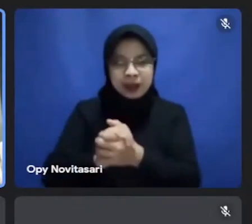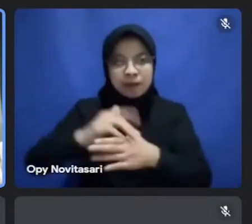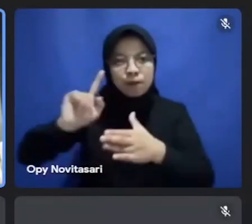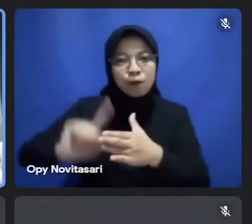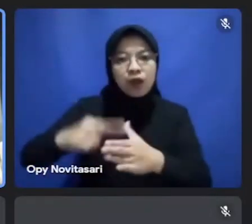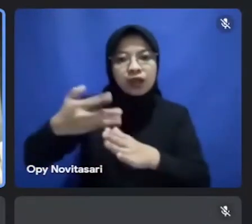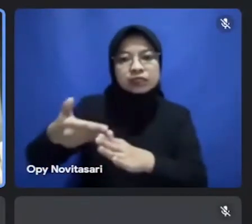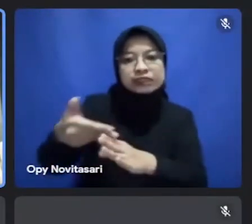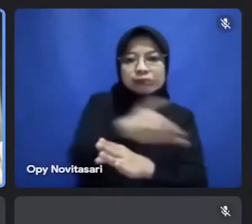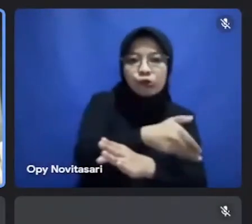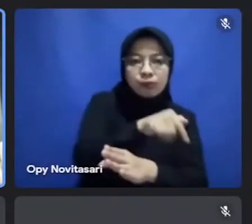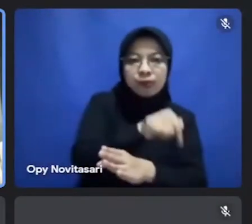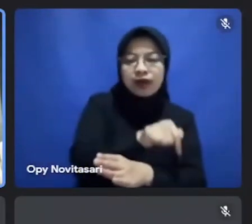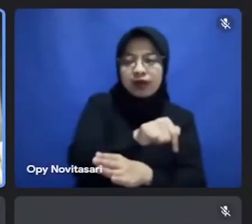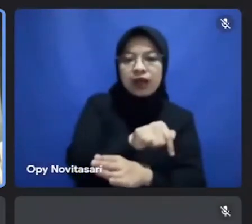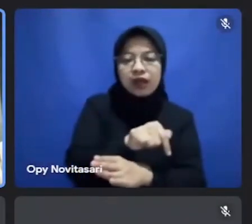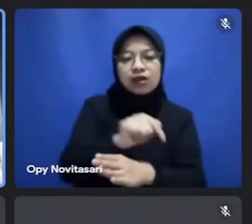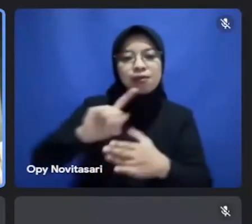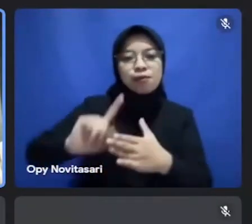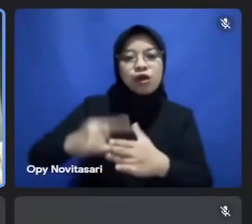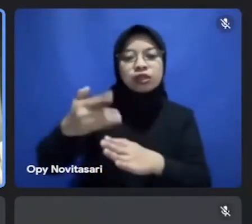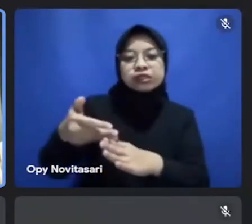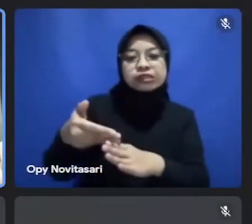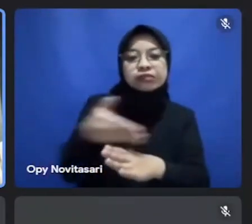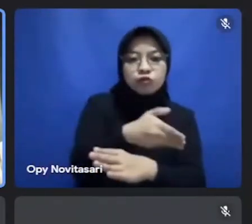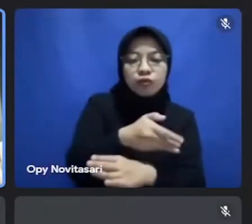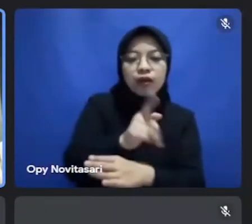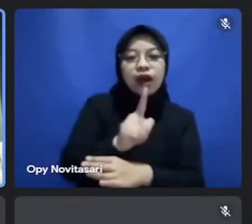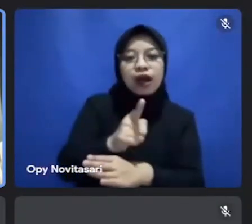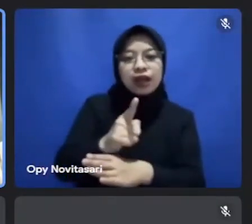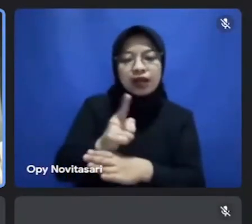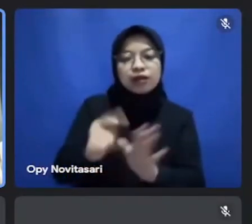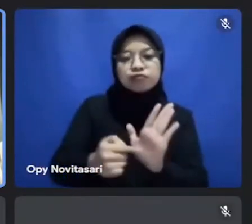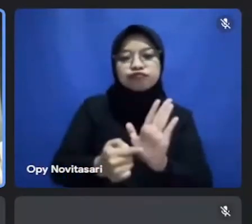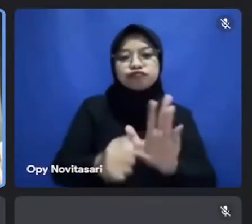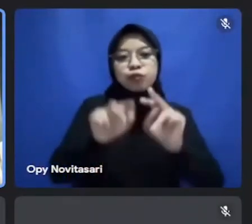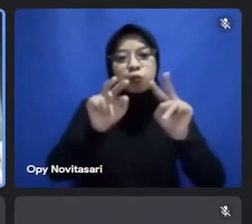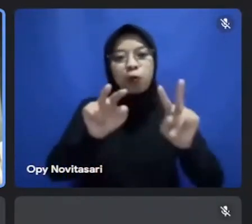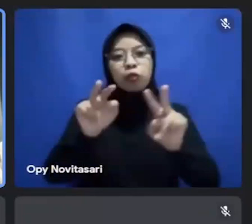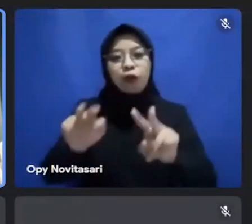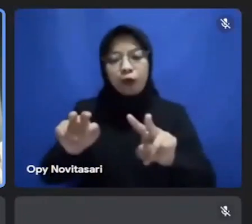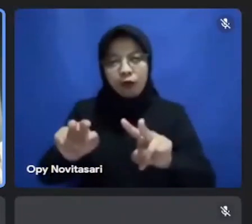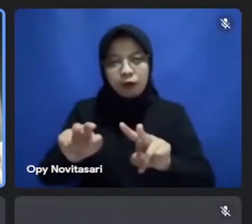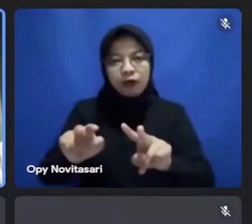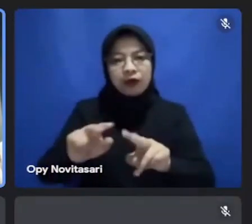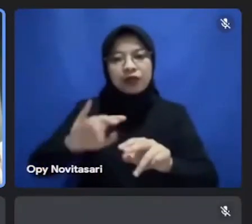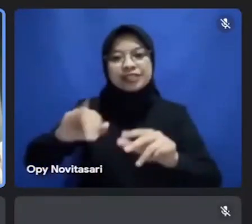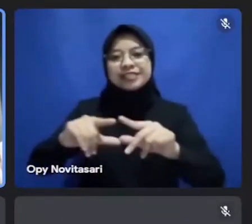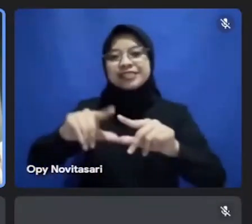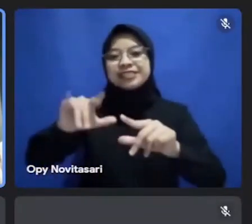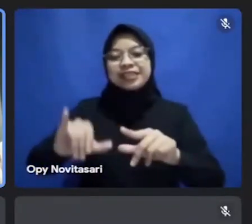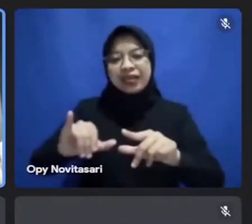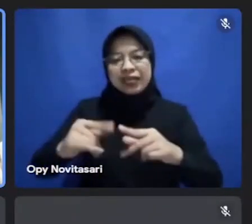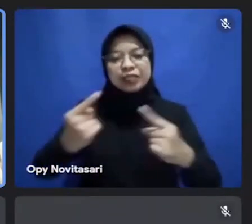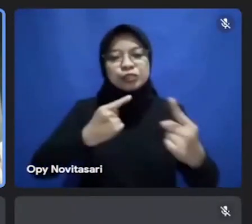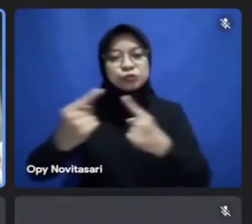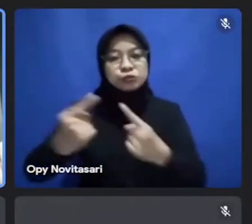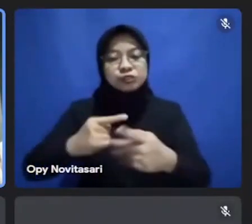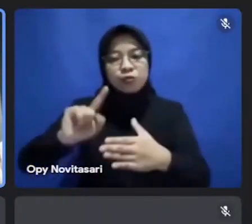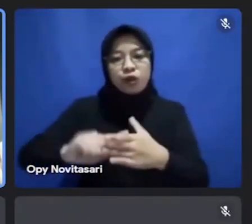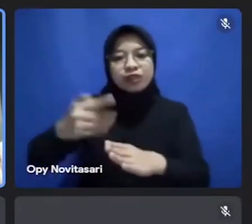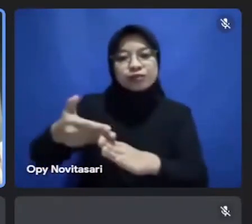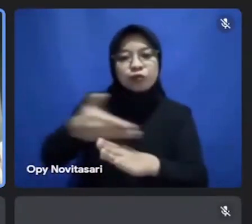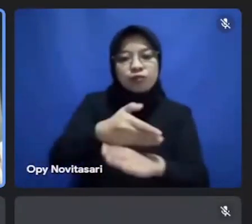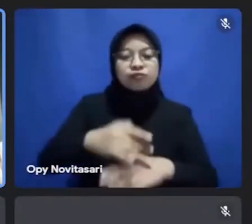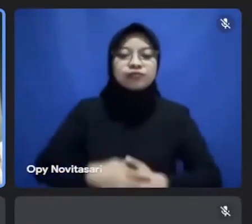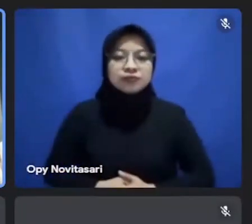mulai ke Sesi apa eh Premier daripada kuliah Mas jadi